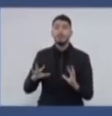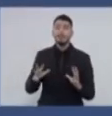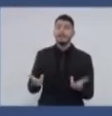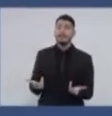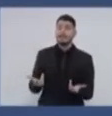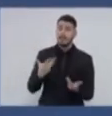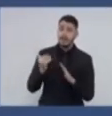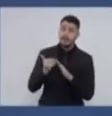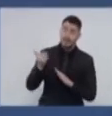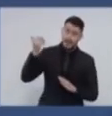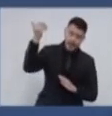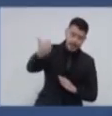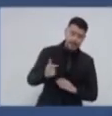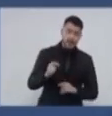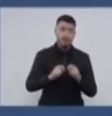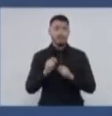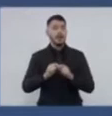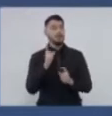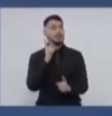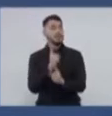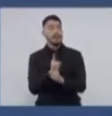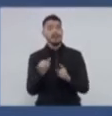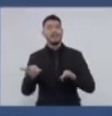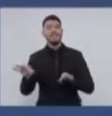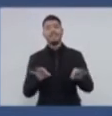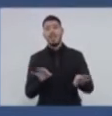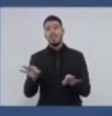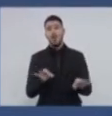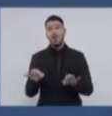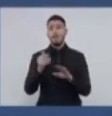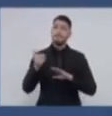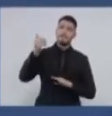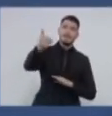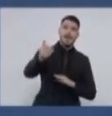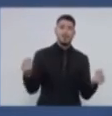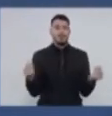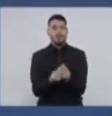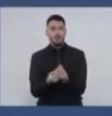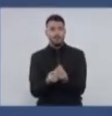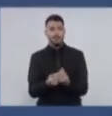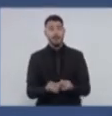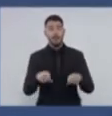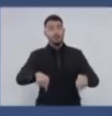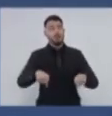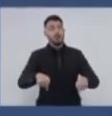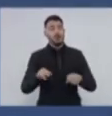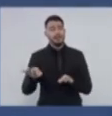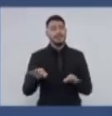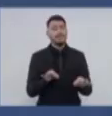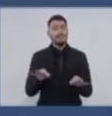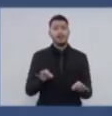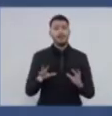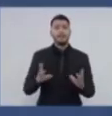σενάριο μακροοικονομικό σε συνθήκες μικρότερης αβεβαιότητας ένα σενάριο με απλά λόγια που θα έχει σοβαρές